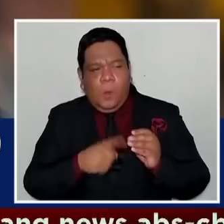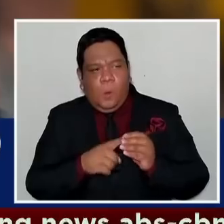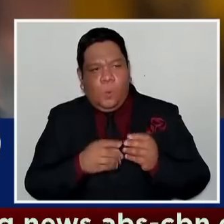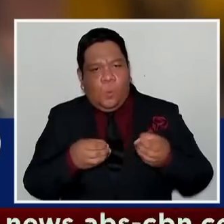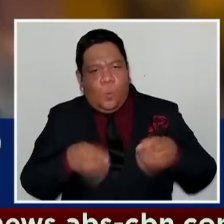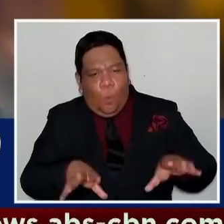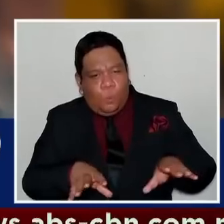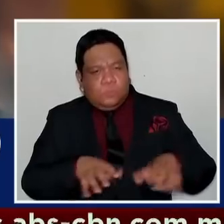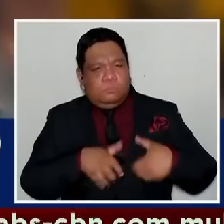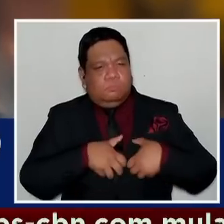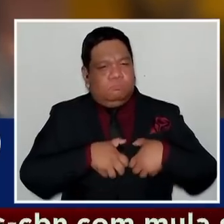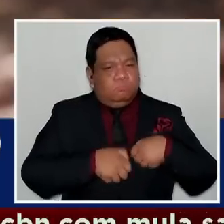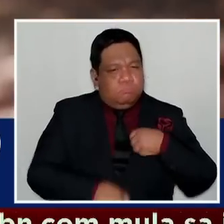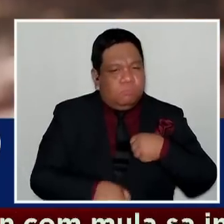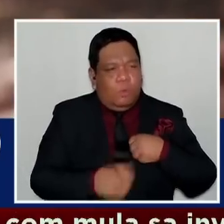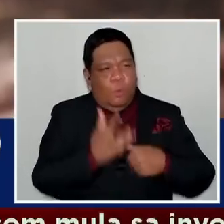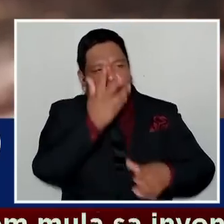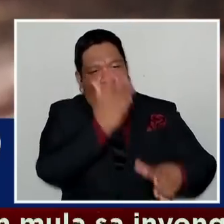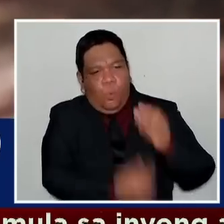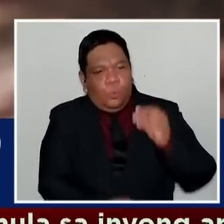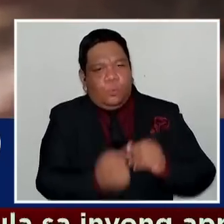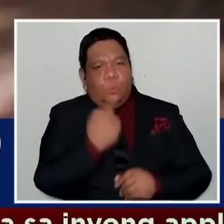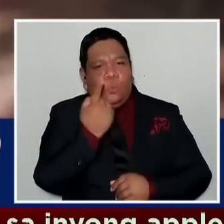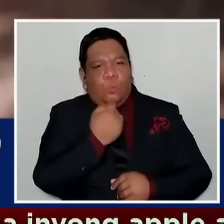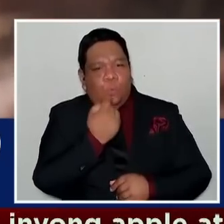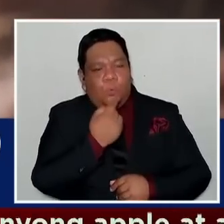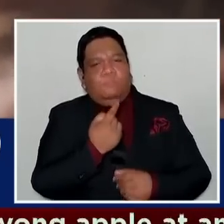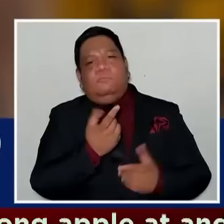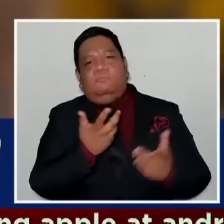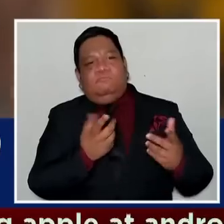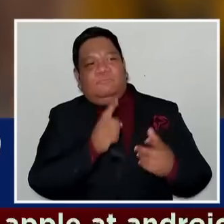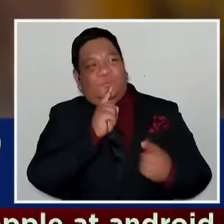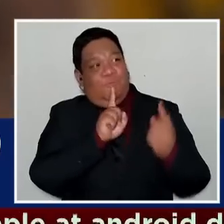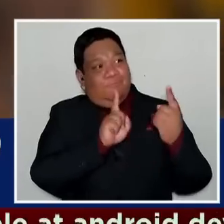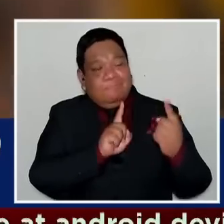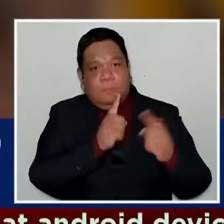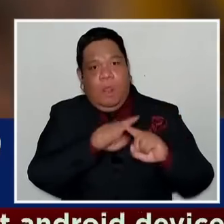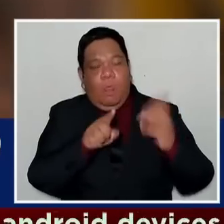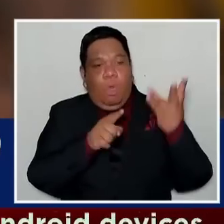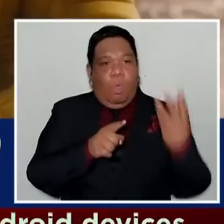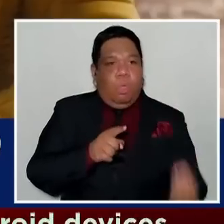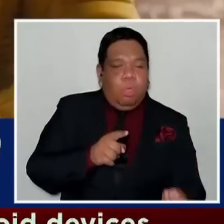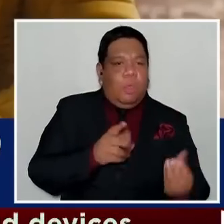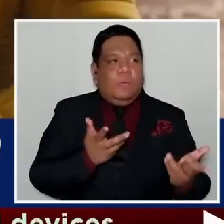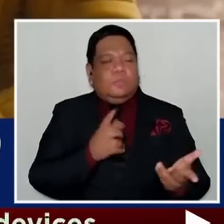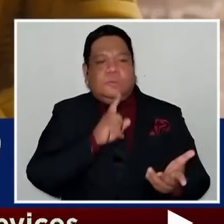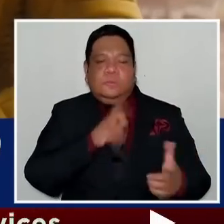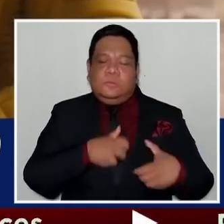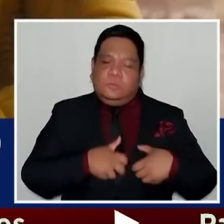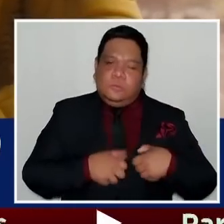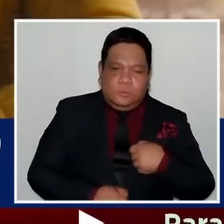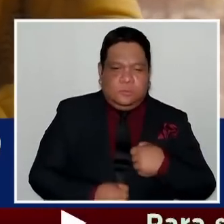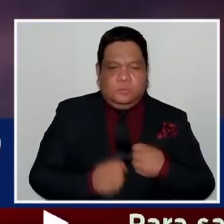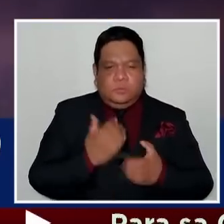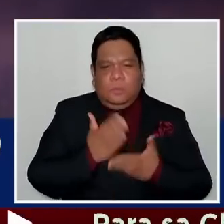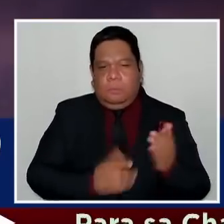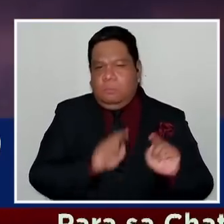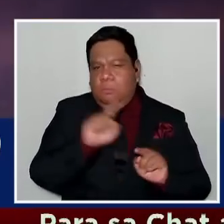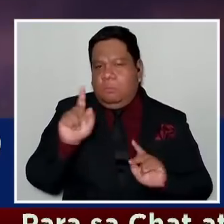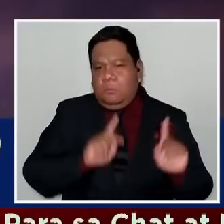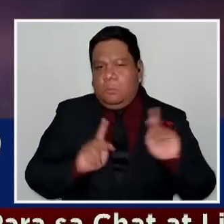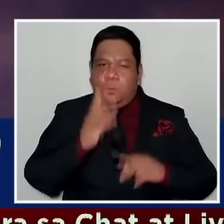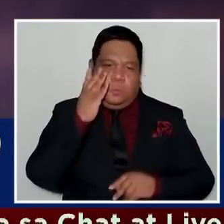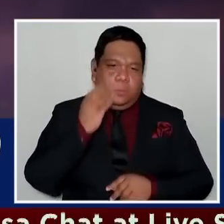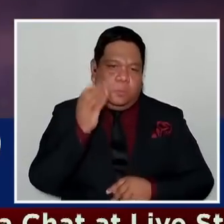loss of someone while they are right there in front of you, which is a tragic reality that sadly some people periodically face and as